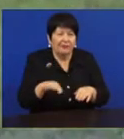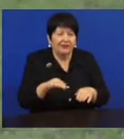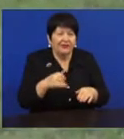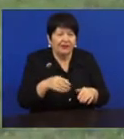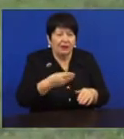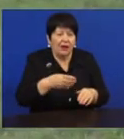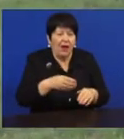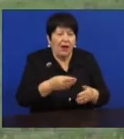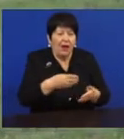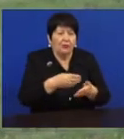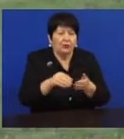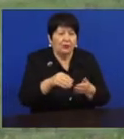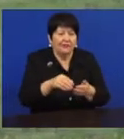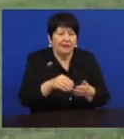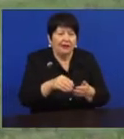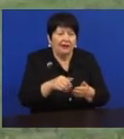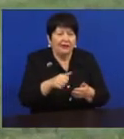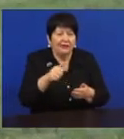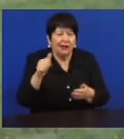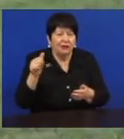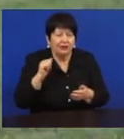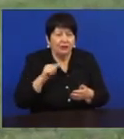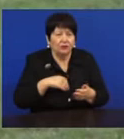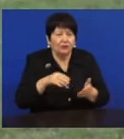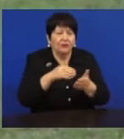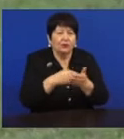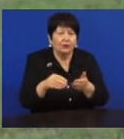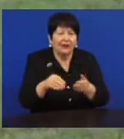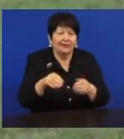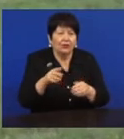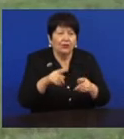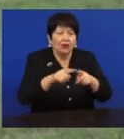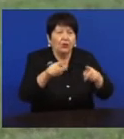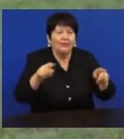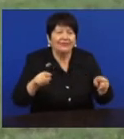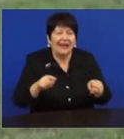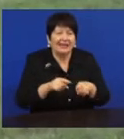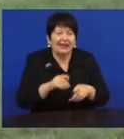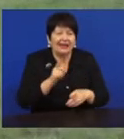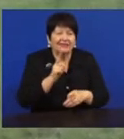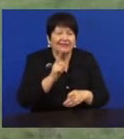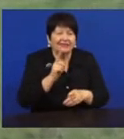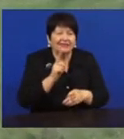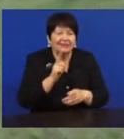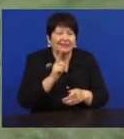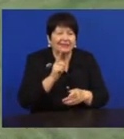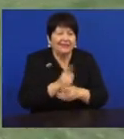procurate în toamna anului trecut, recent au mai fost procurate și niște containere pentru colectarea strict